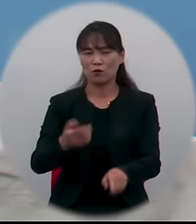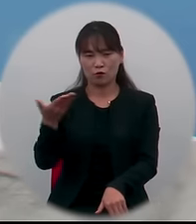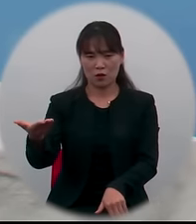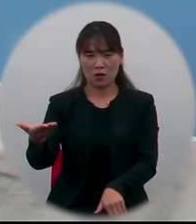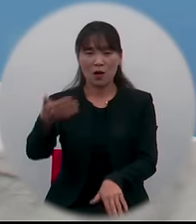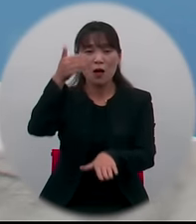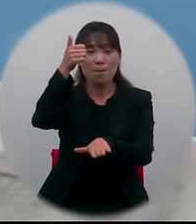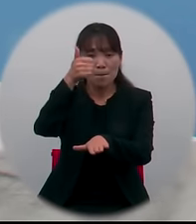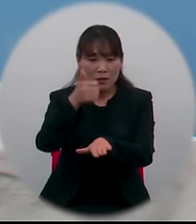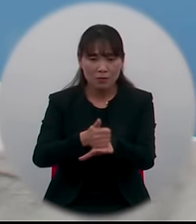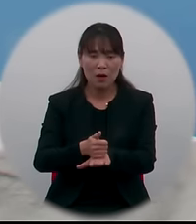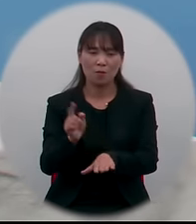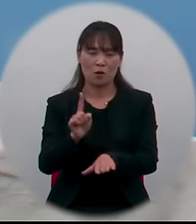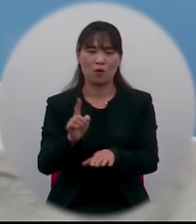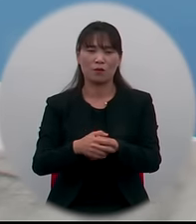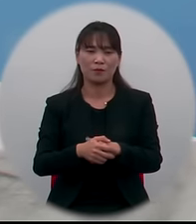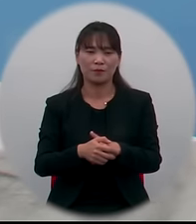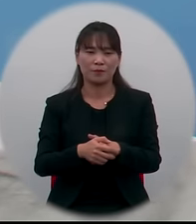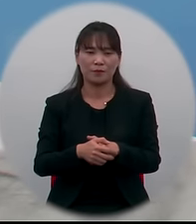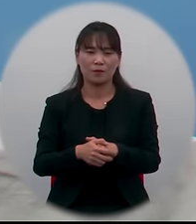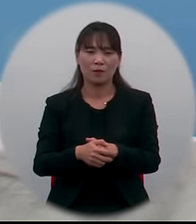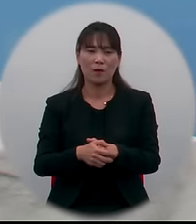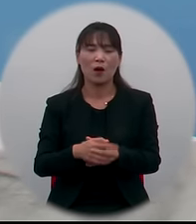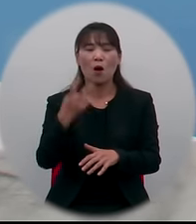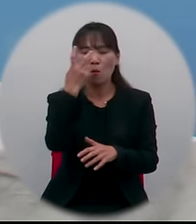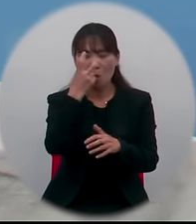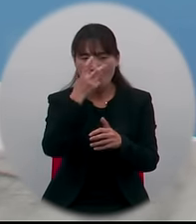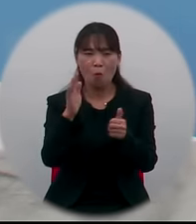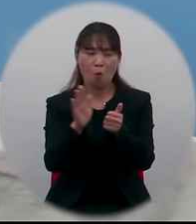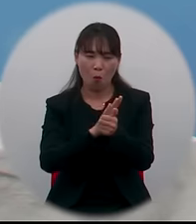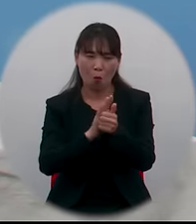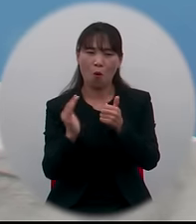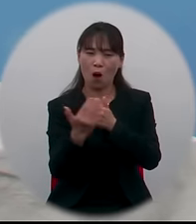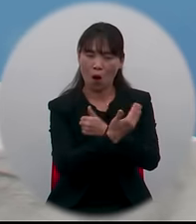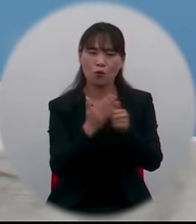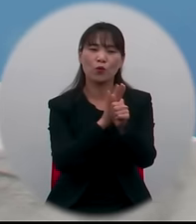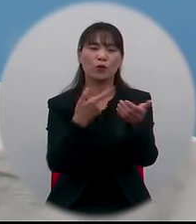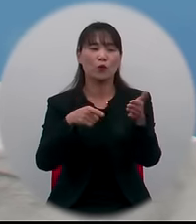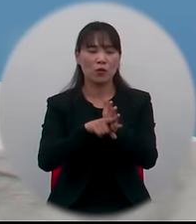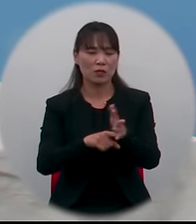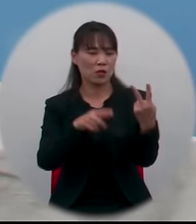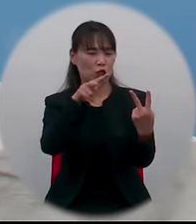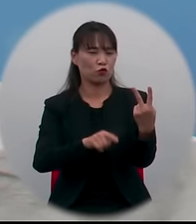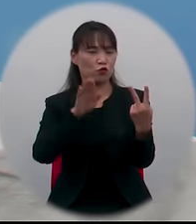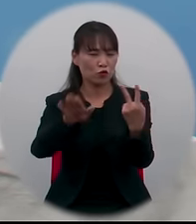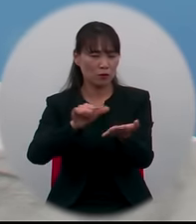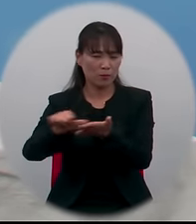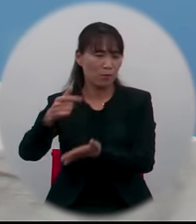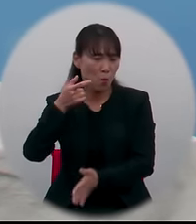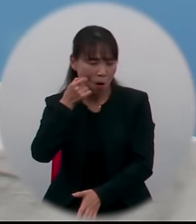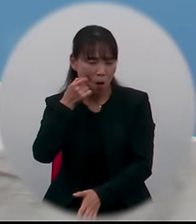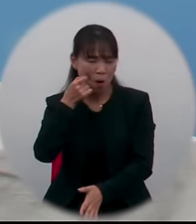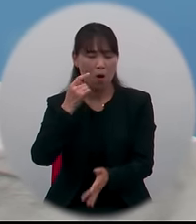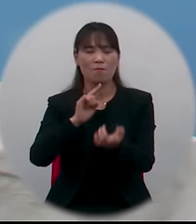지으렴 이렇게 기회를 주시는 거예요 그리고 마지막 세 번째 말씀을 잘하셔야 돼요 보호하고 돕기 위해서 2주 후에도 네가